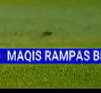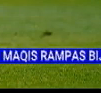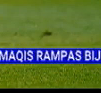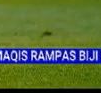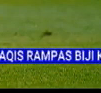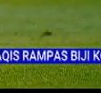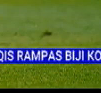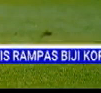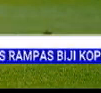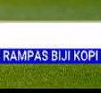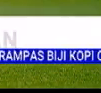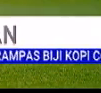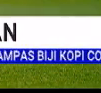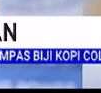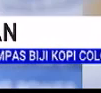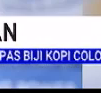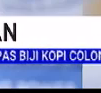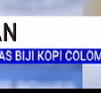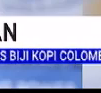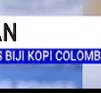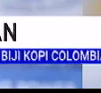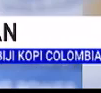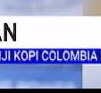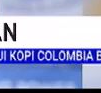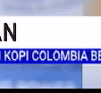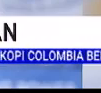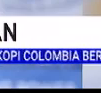Manchester City hampiri kejuaraan liga.